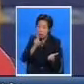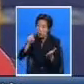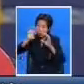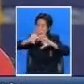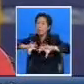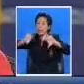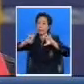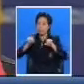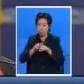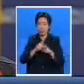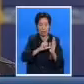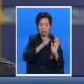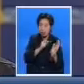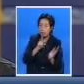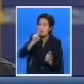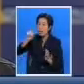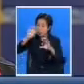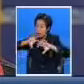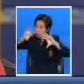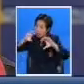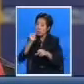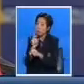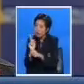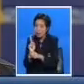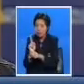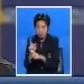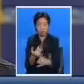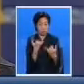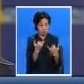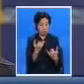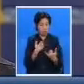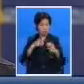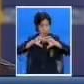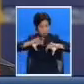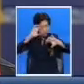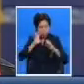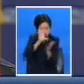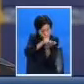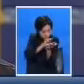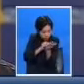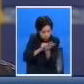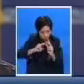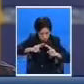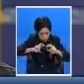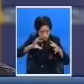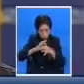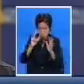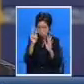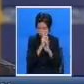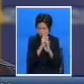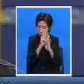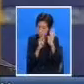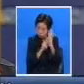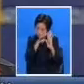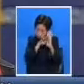นะครับแล้วก็ขณะนี้เราก็ได้รวบรวมข้อกฎหมายหรือข้อเท็จจริงที่เกี่ยวข้องนะครับ